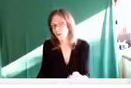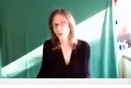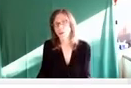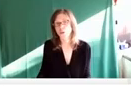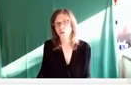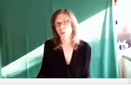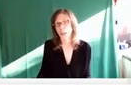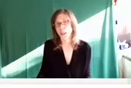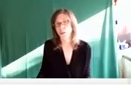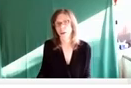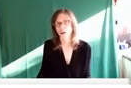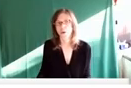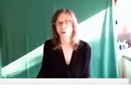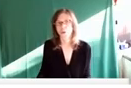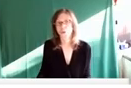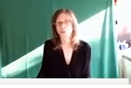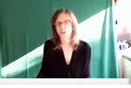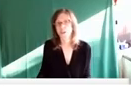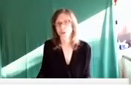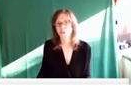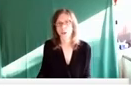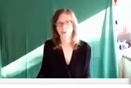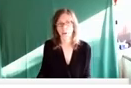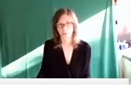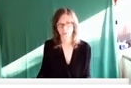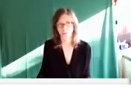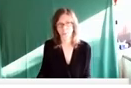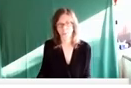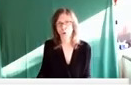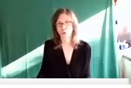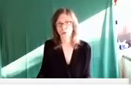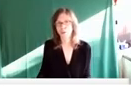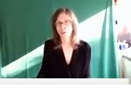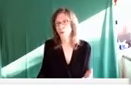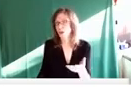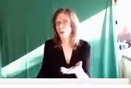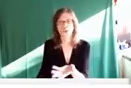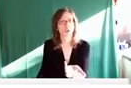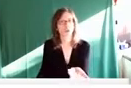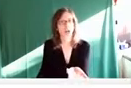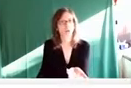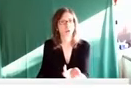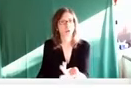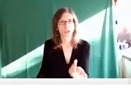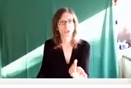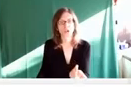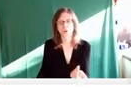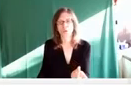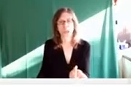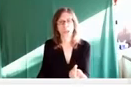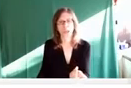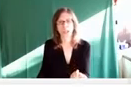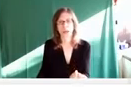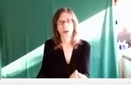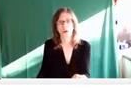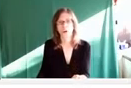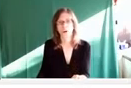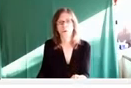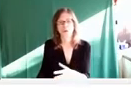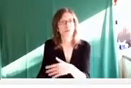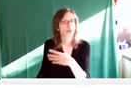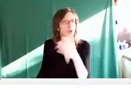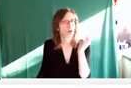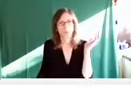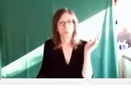subvention, éventuellement, ce sera peut-être une exigence, en fait. Donc, c'est l'outil portage. Il est ouvert à tous. Vous avez juste à vous créer